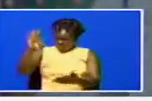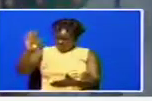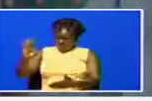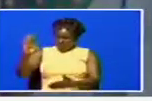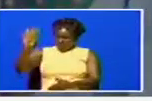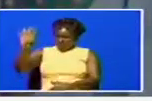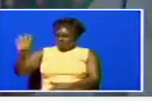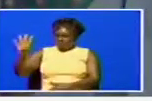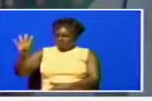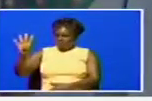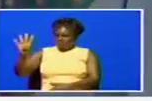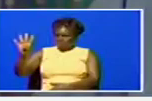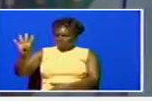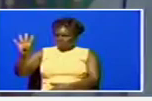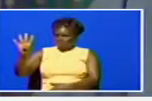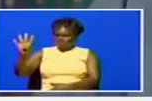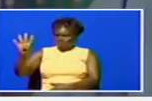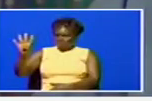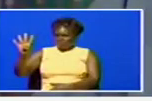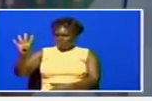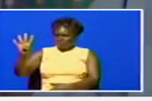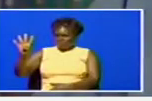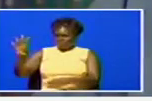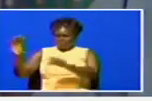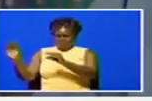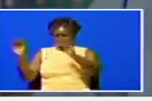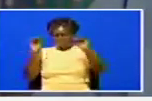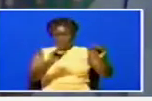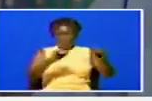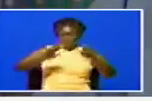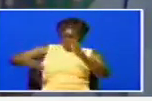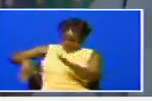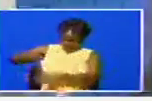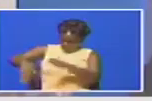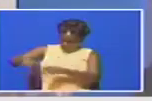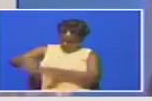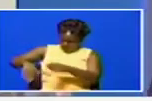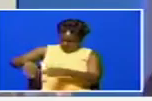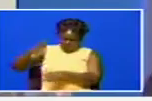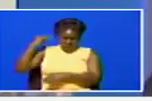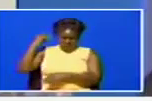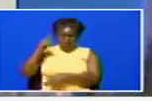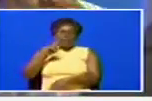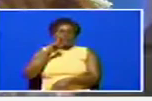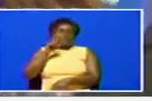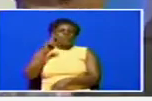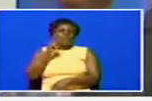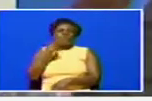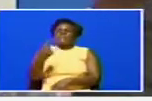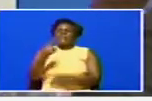Safi kabisa. Nataka ni waandae kidogo. Tunakwenda Bomas kwanza. Tusikize kile lofti ambacho wametuandalia.